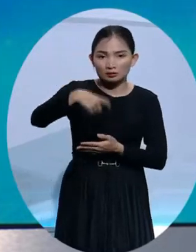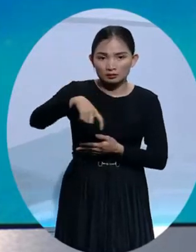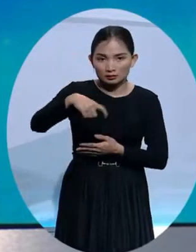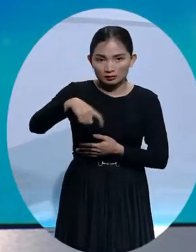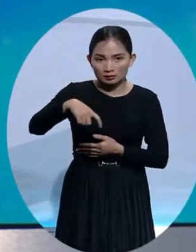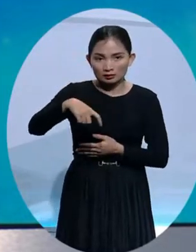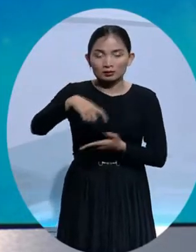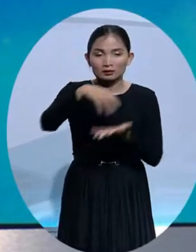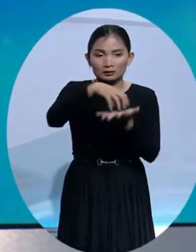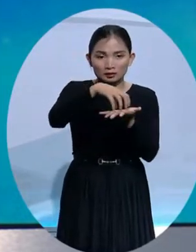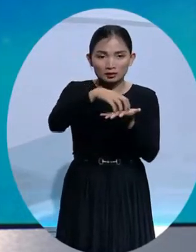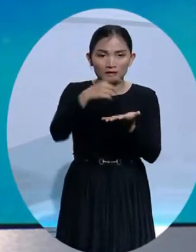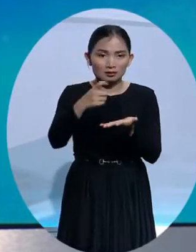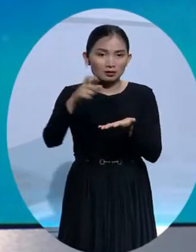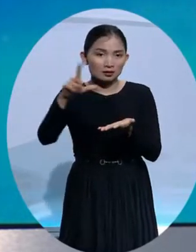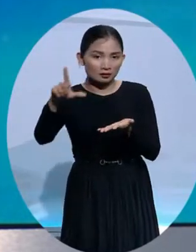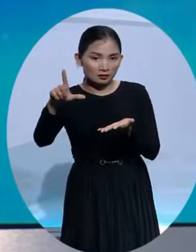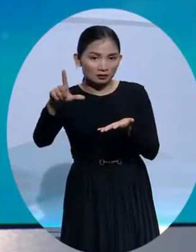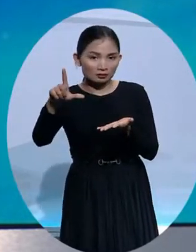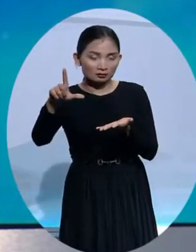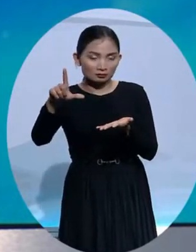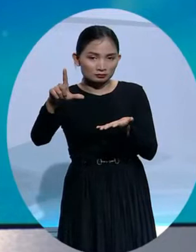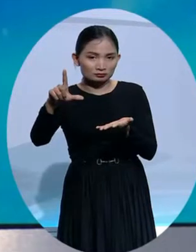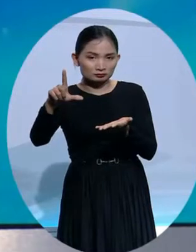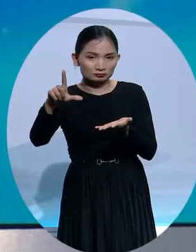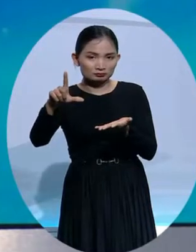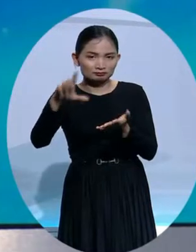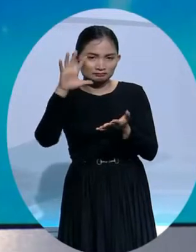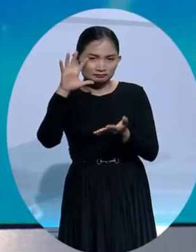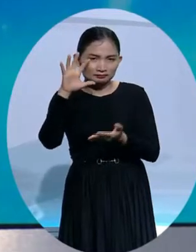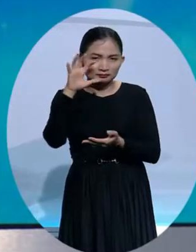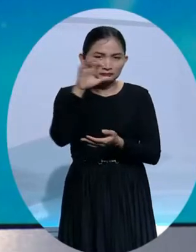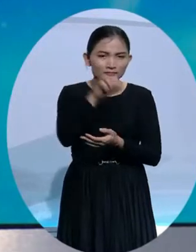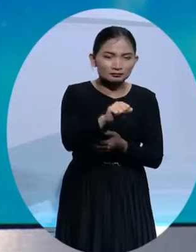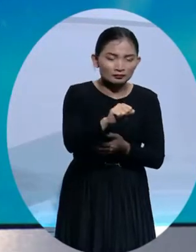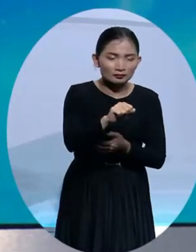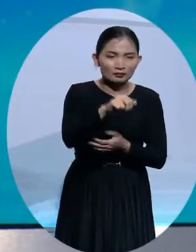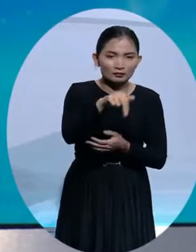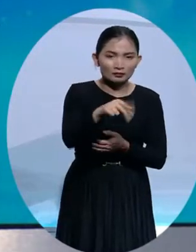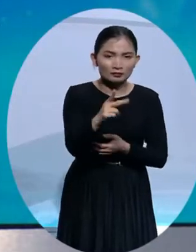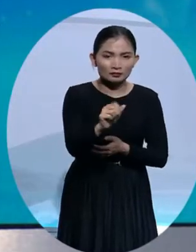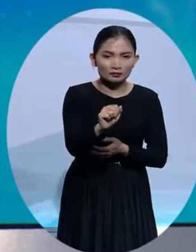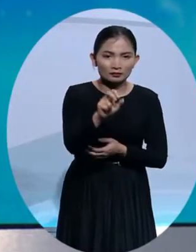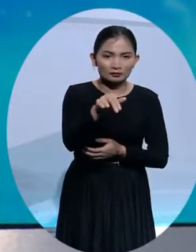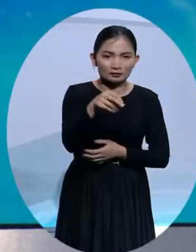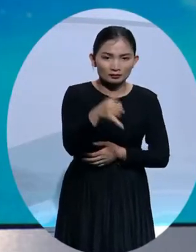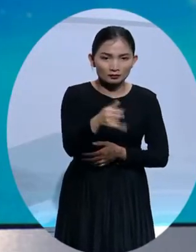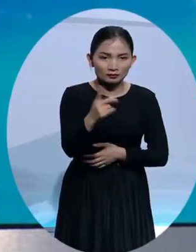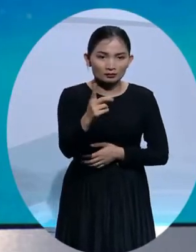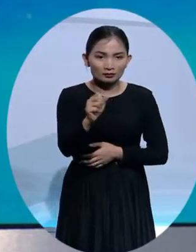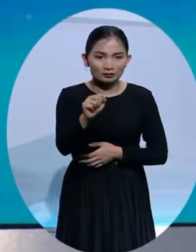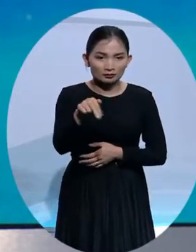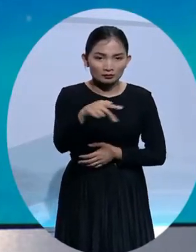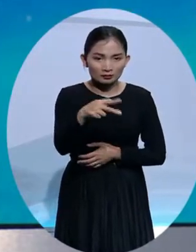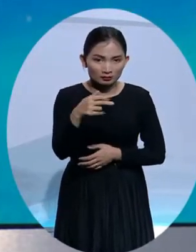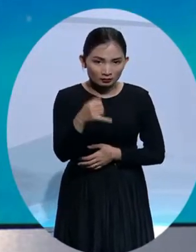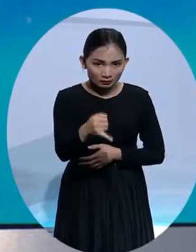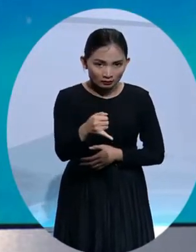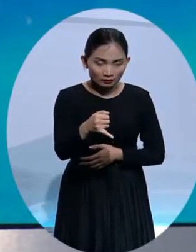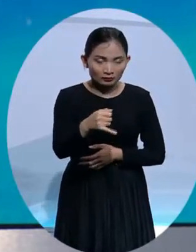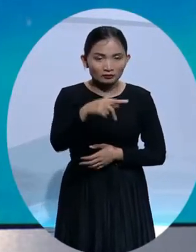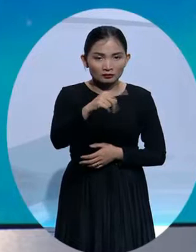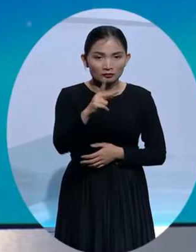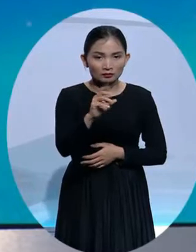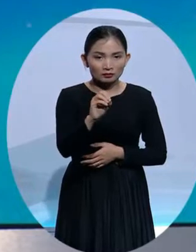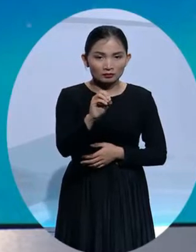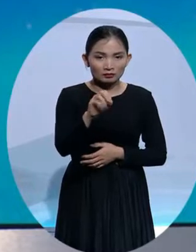21 máy bay Trung Quốc xâm nhập vào vùng nhận dạng phòng không. Trung Quốc có loạt hoạt động quân sự quanh Đài Loan ngay tối ngày 2 tháng 8. Hai nội dung trong đó